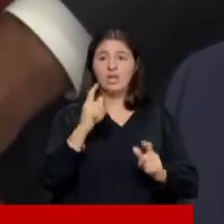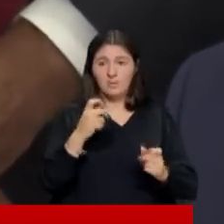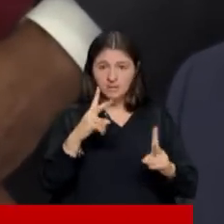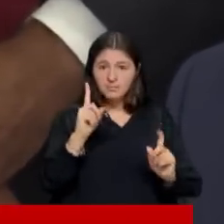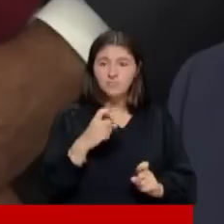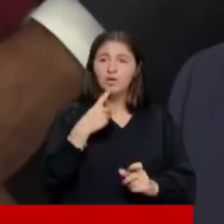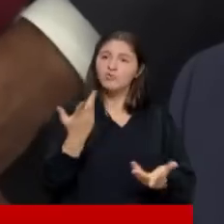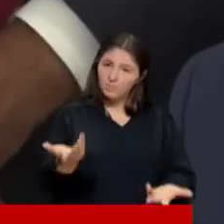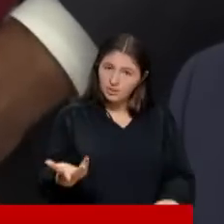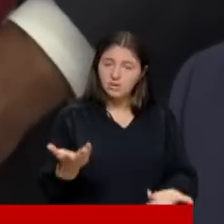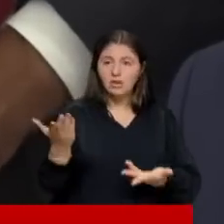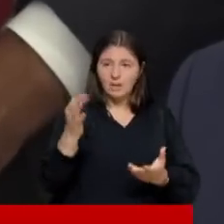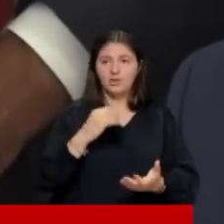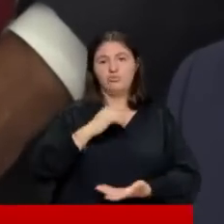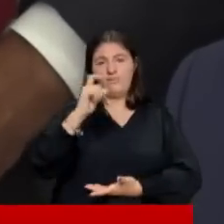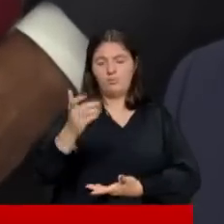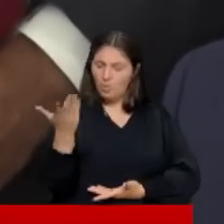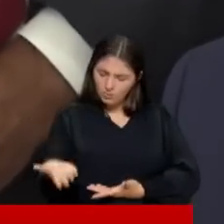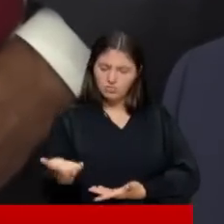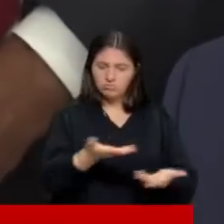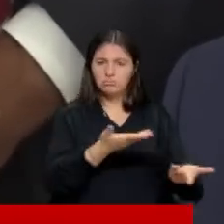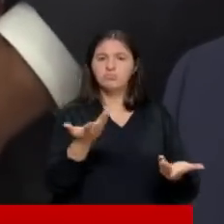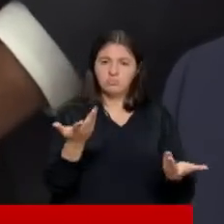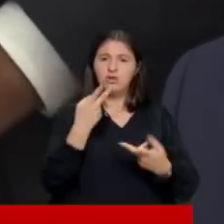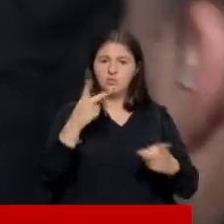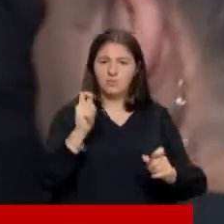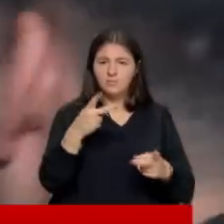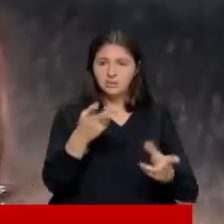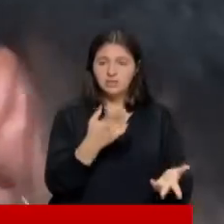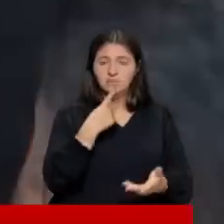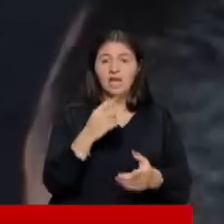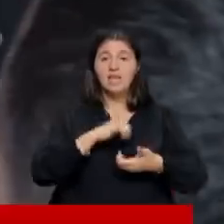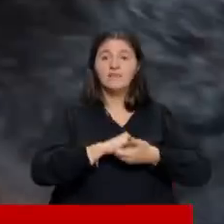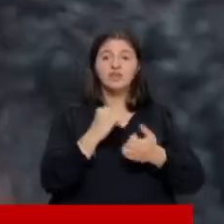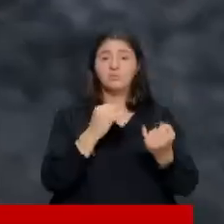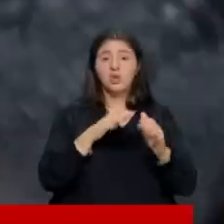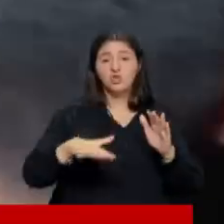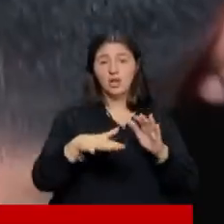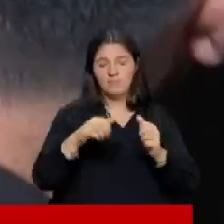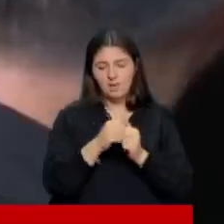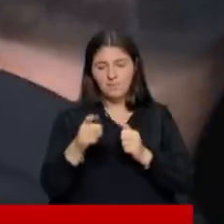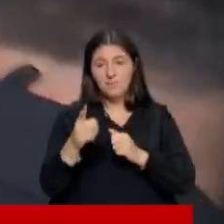ilan edebilir miyim diye tabii hemen yanıt verdik Elbette ilan edebilirsiniz diye ittif